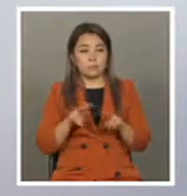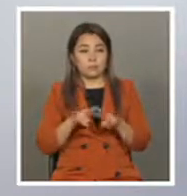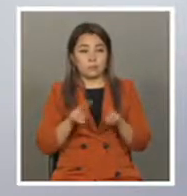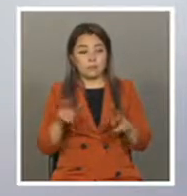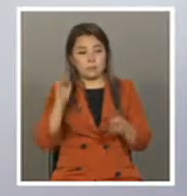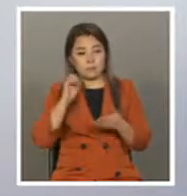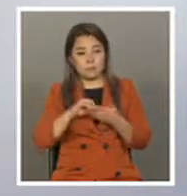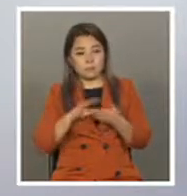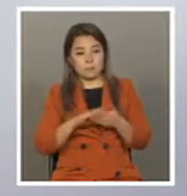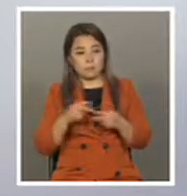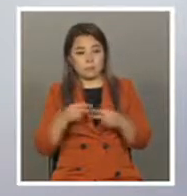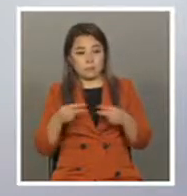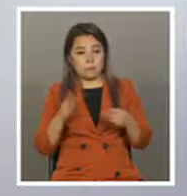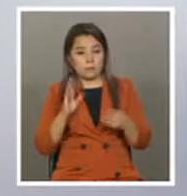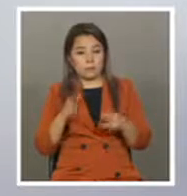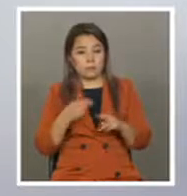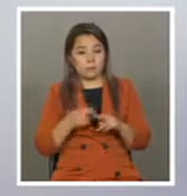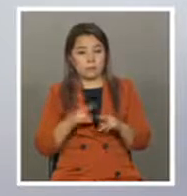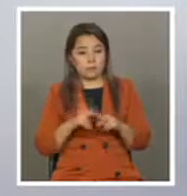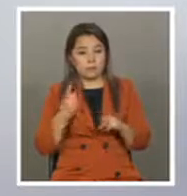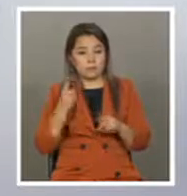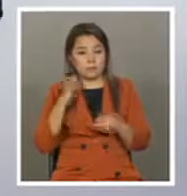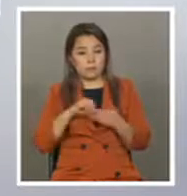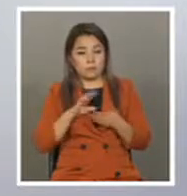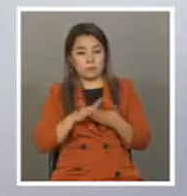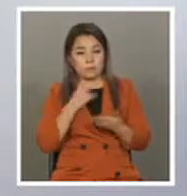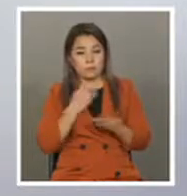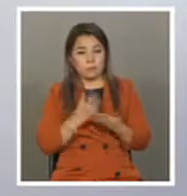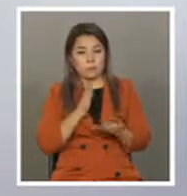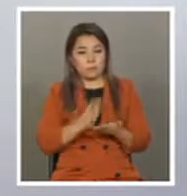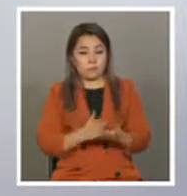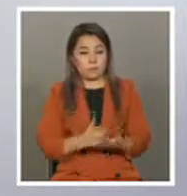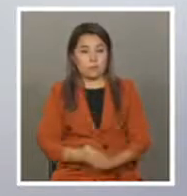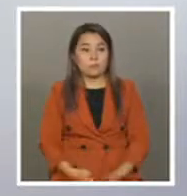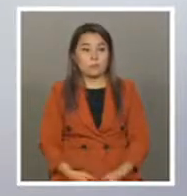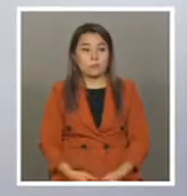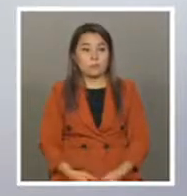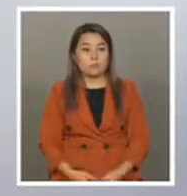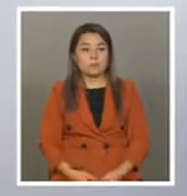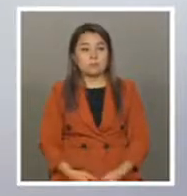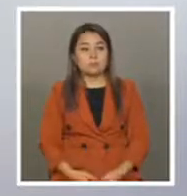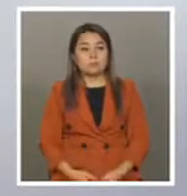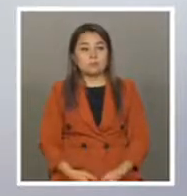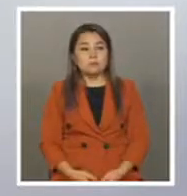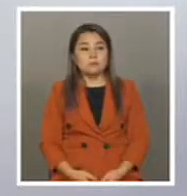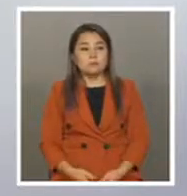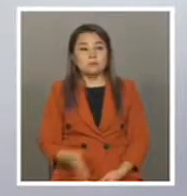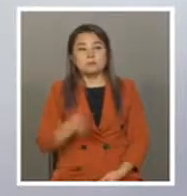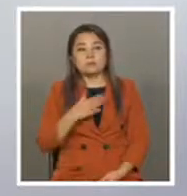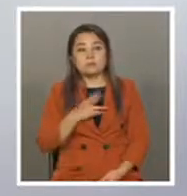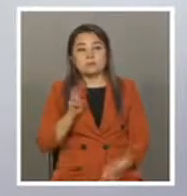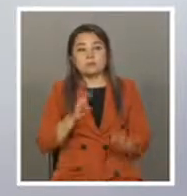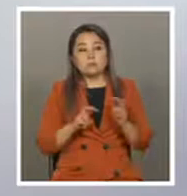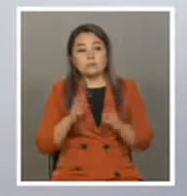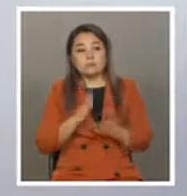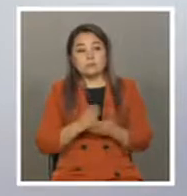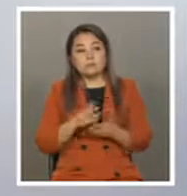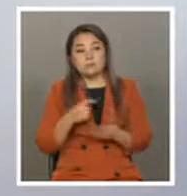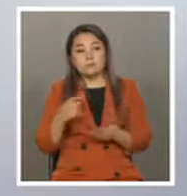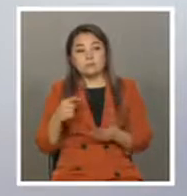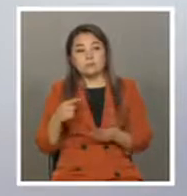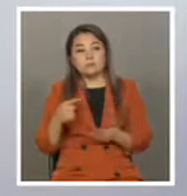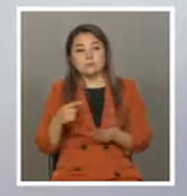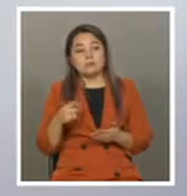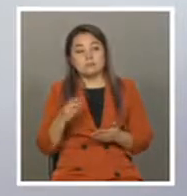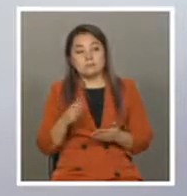тең болады. Сондықтан біз оны бір сан ретінде көрсетеміз. Яғни, біз іздестіріп жатқан мына x1 мен x2